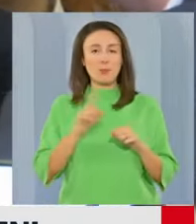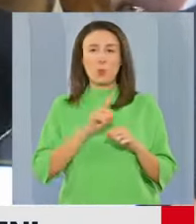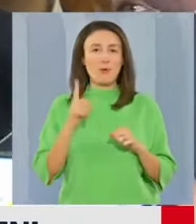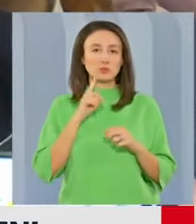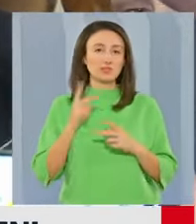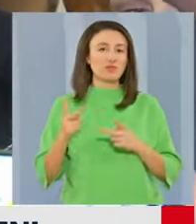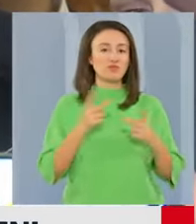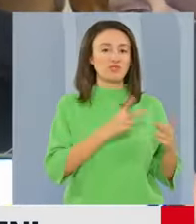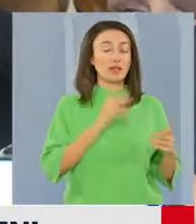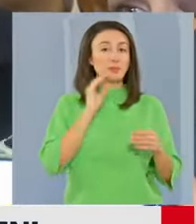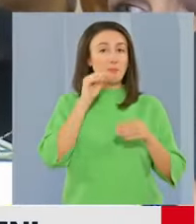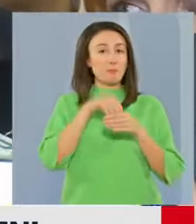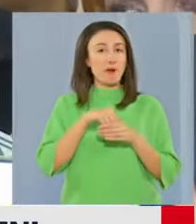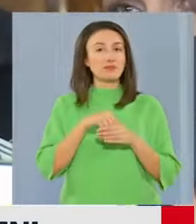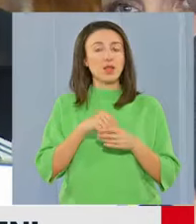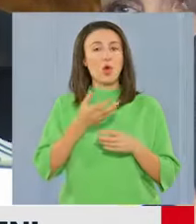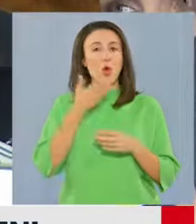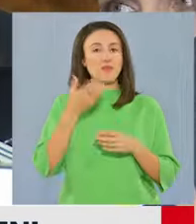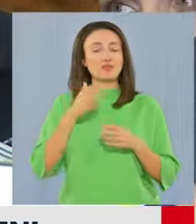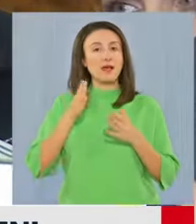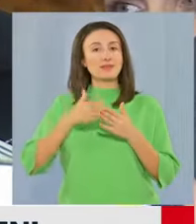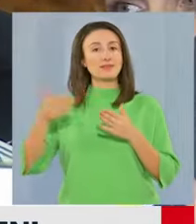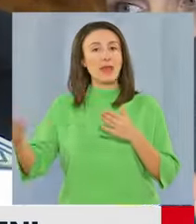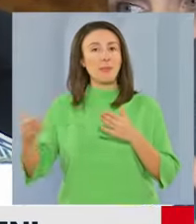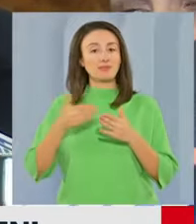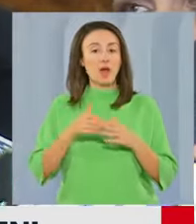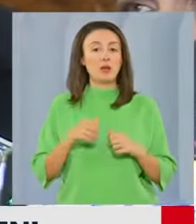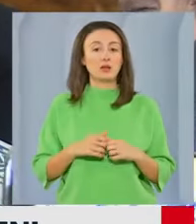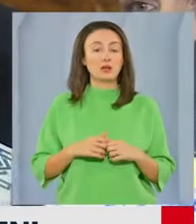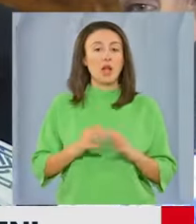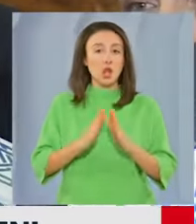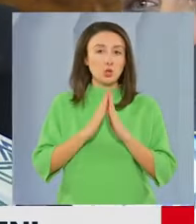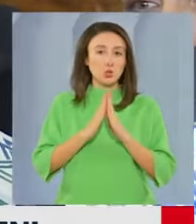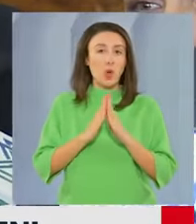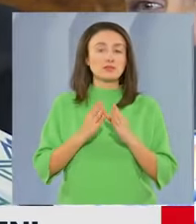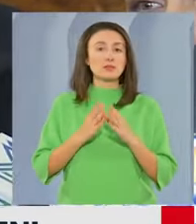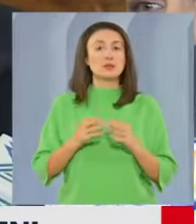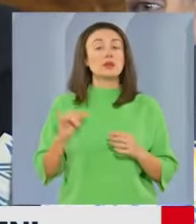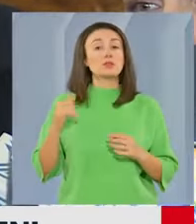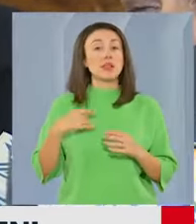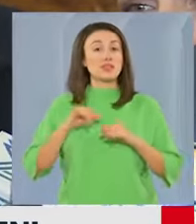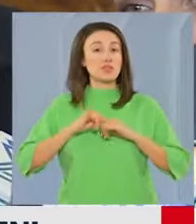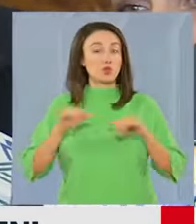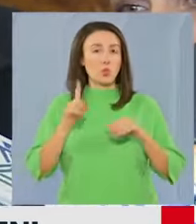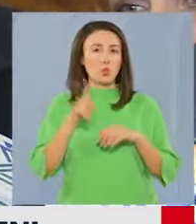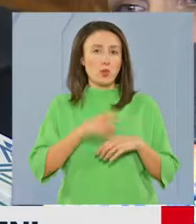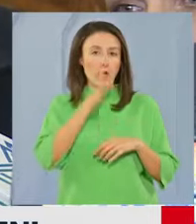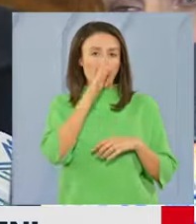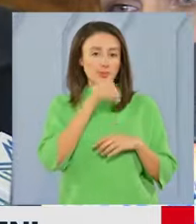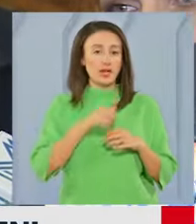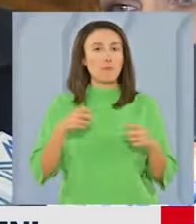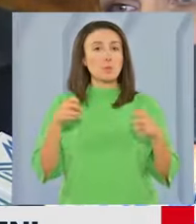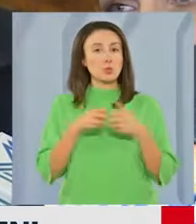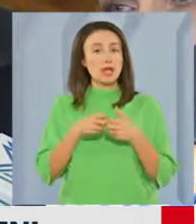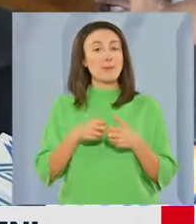fost invitat să ia parte la conferința dreptei conservatoare, religioase și extremei drepte, care s-a desfășurat în luna aprilie la